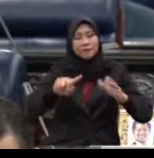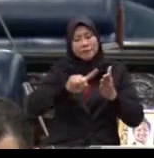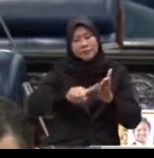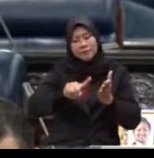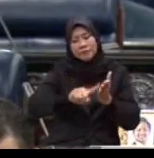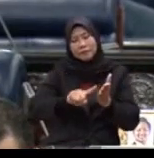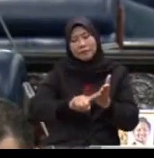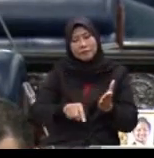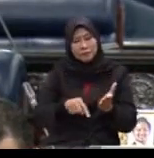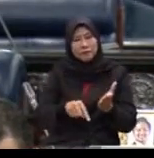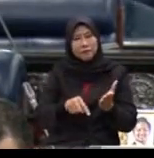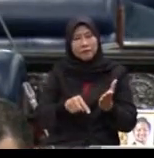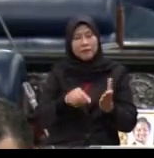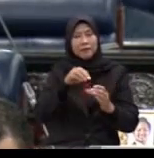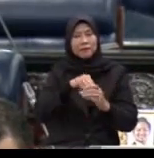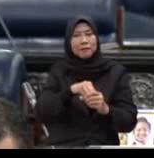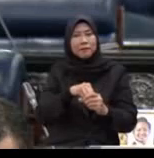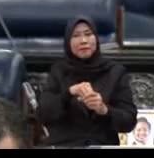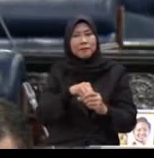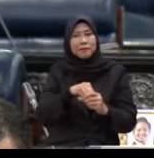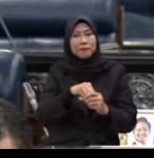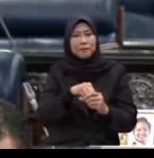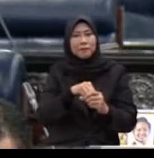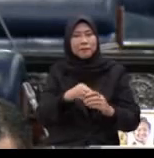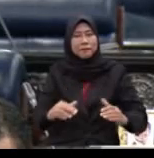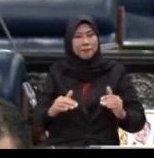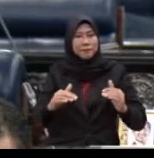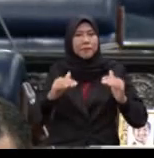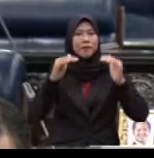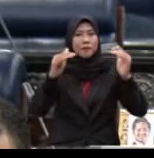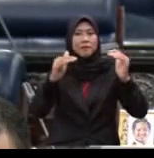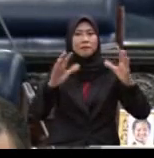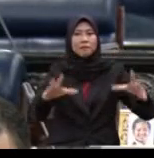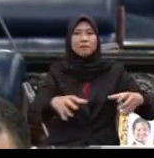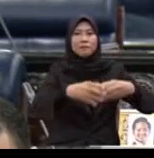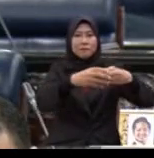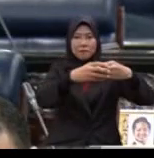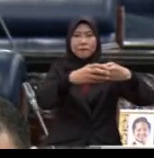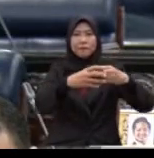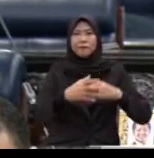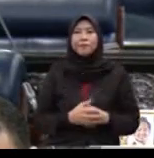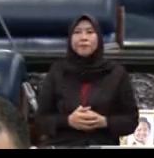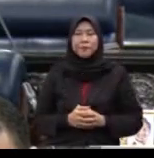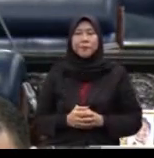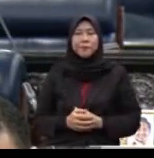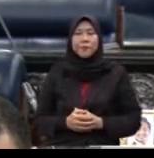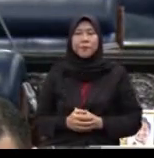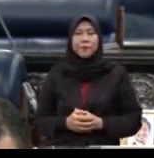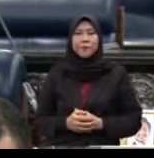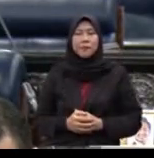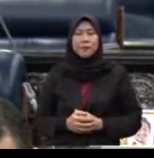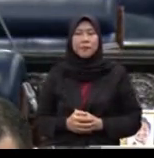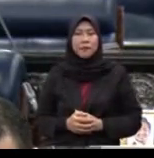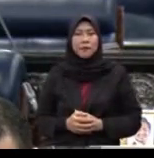di dalam peringkat tersebut juga berkenaan dengan